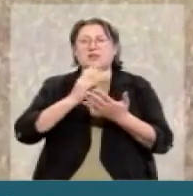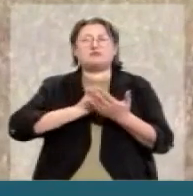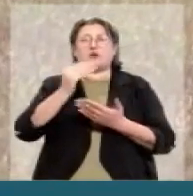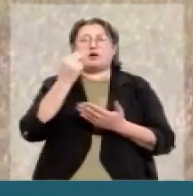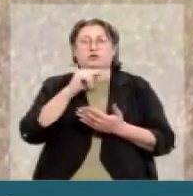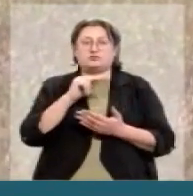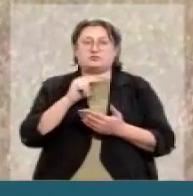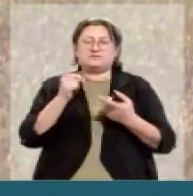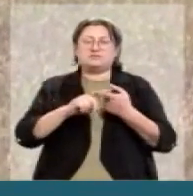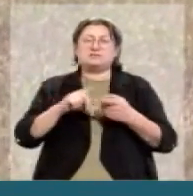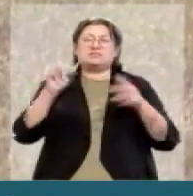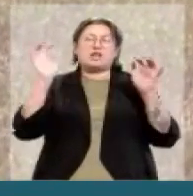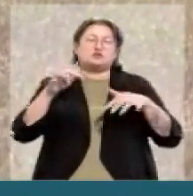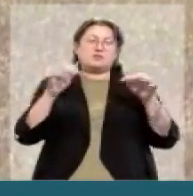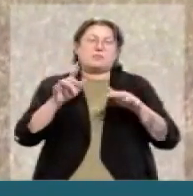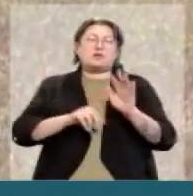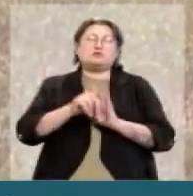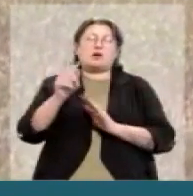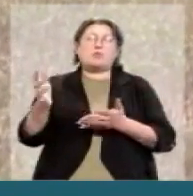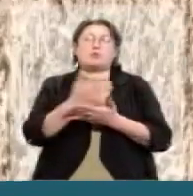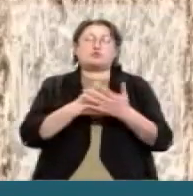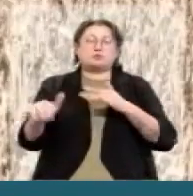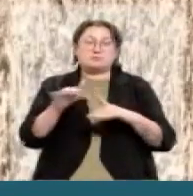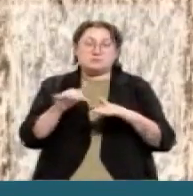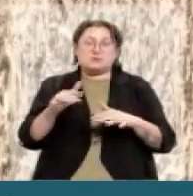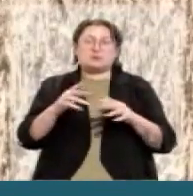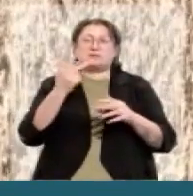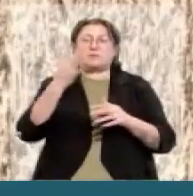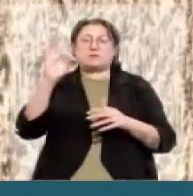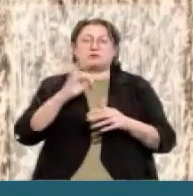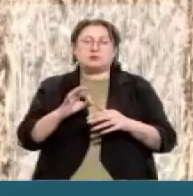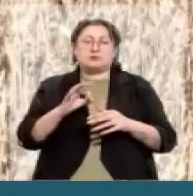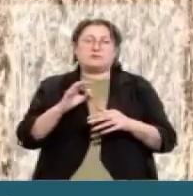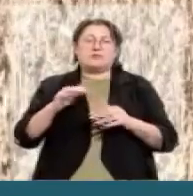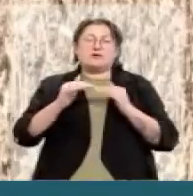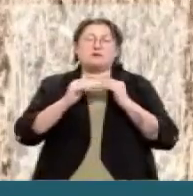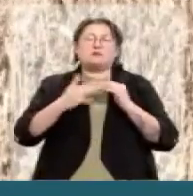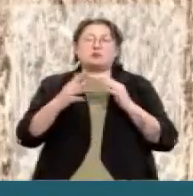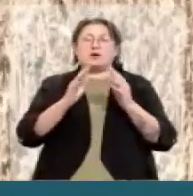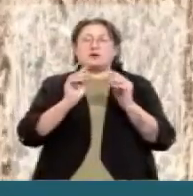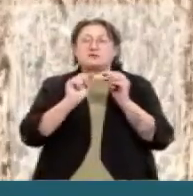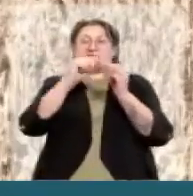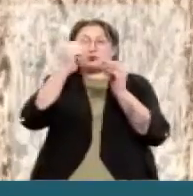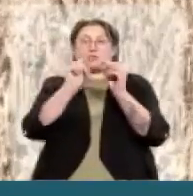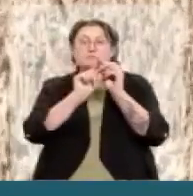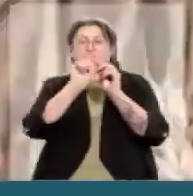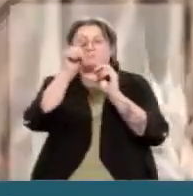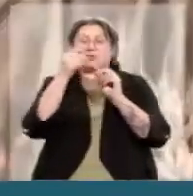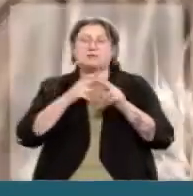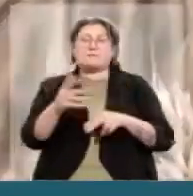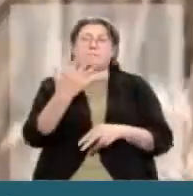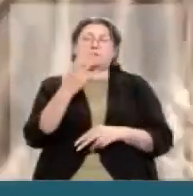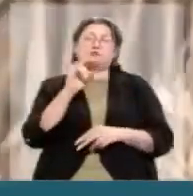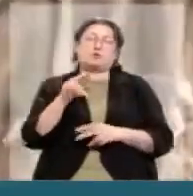невысокое качество. В связи с дождливым началом уборочной кампании 35% посевов на полях региона проросли. Убранная пшеница относится к